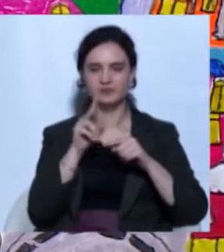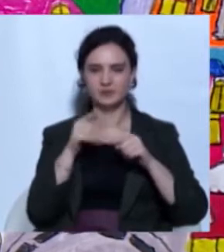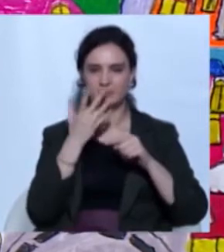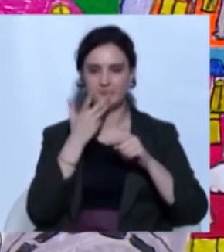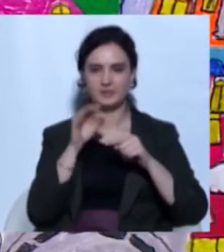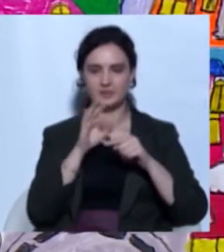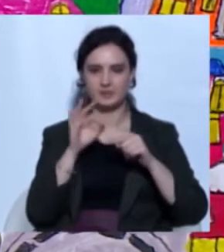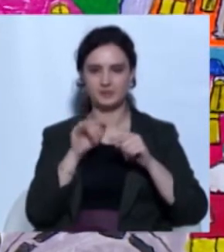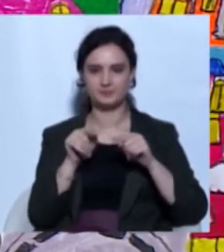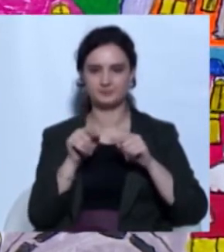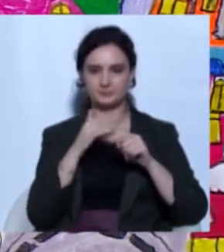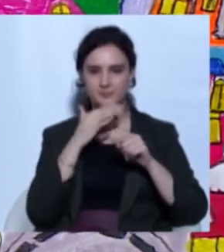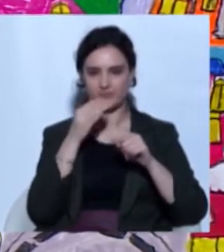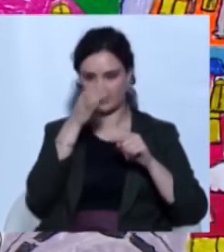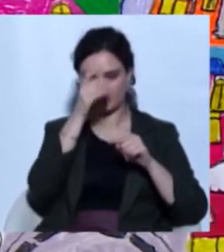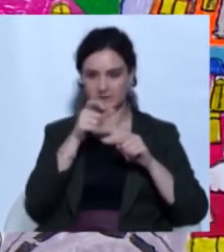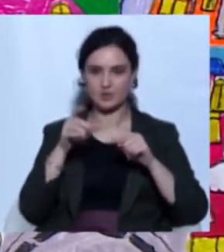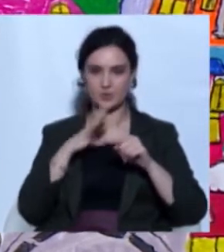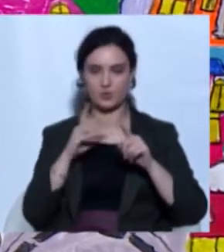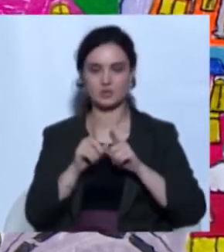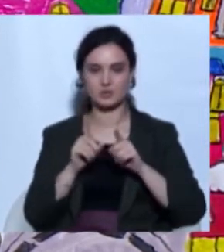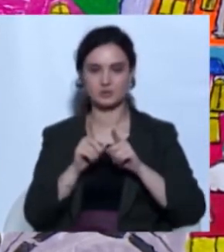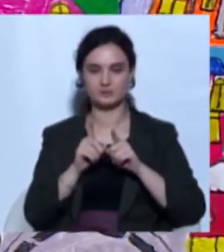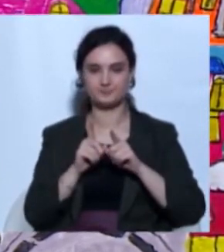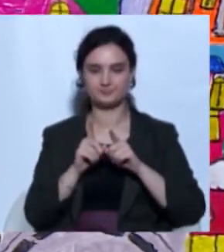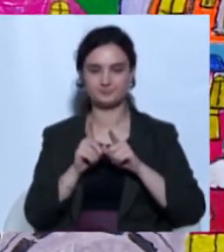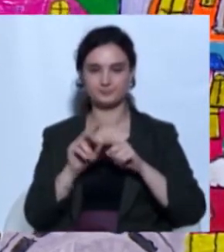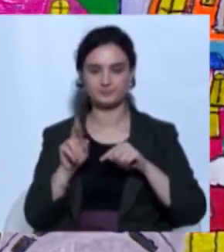ფერზე მუშაობდნენ, ბევრი მეცნიერი იყო ესეთი და